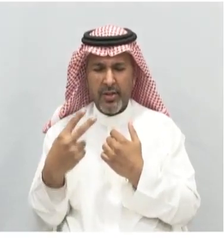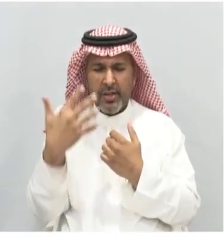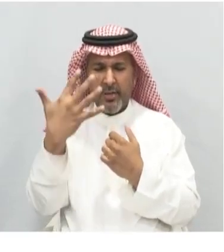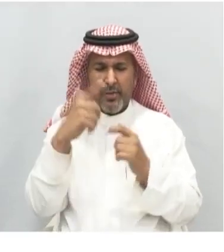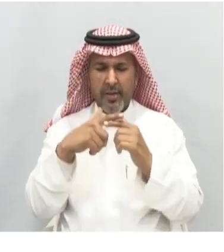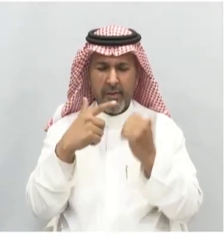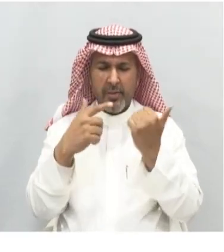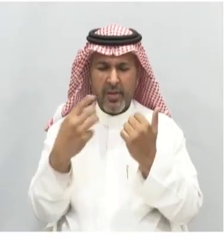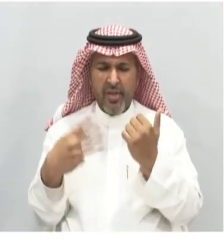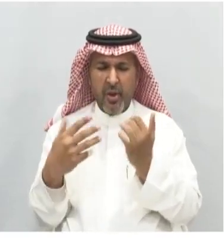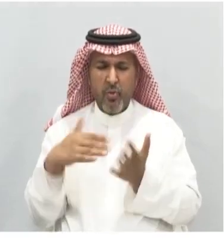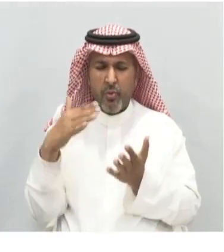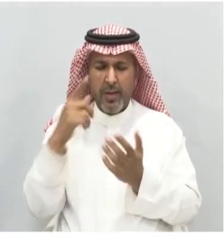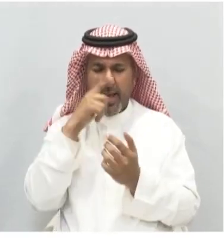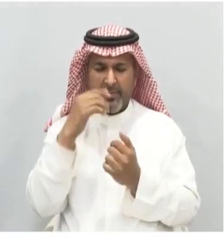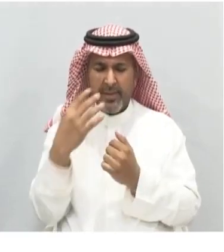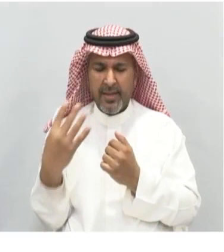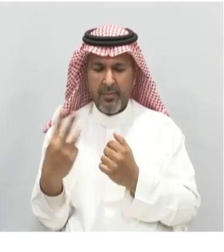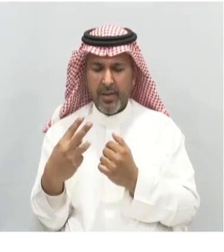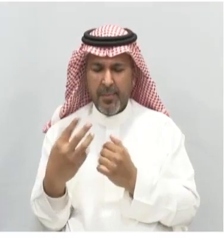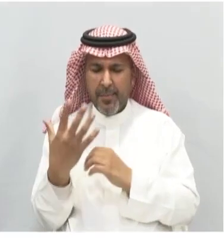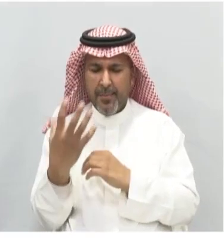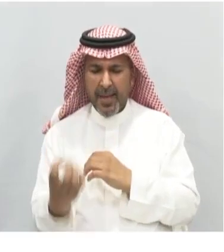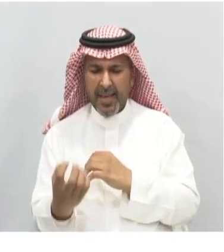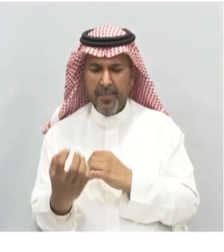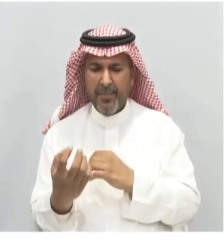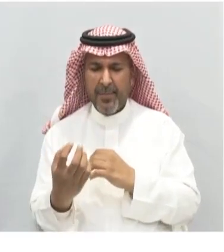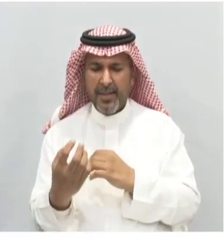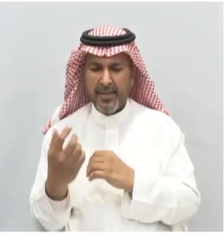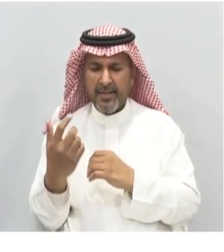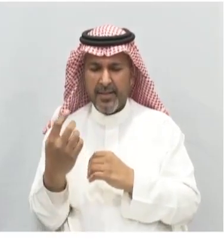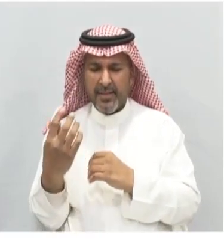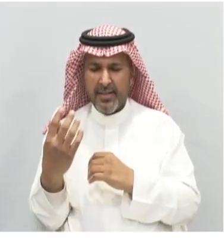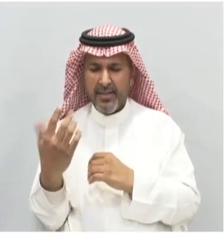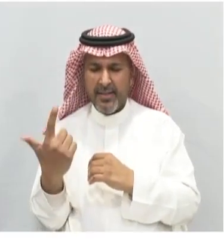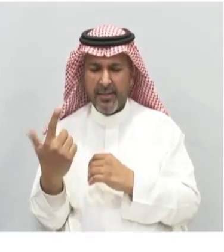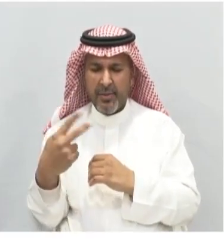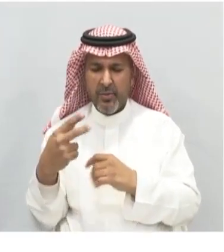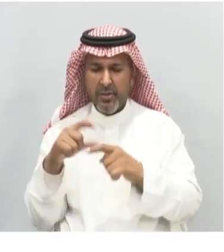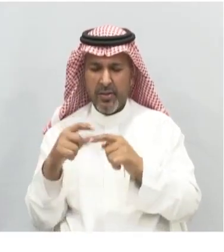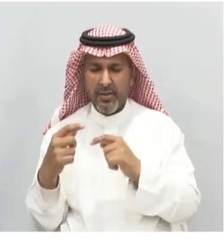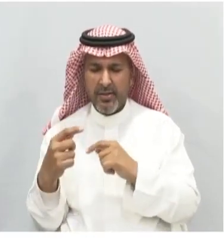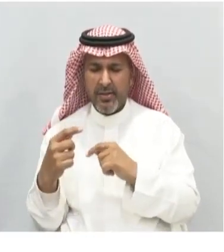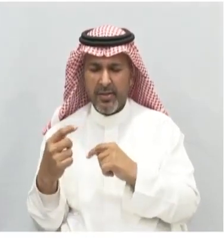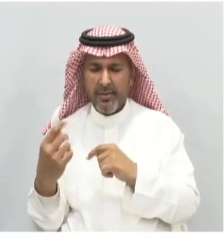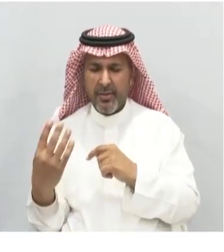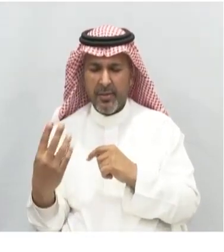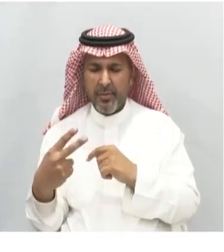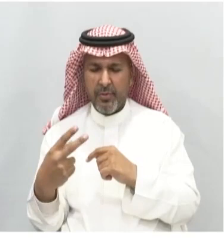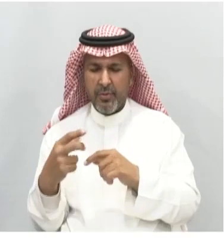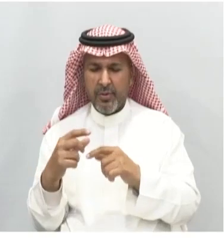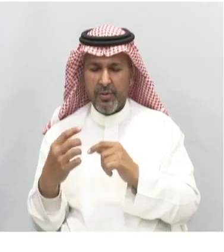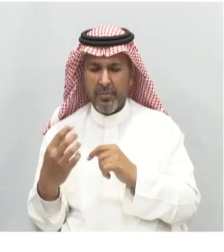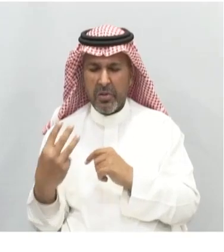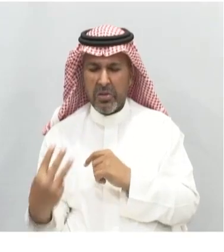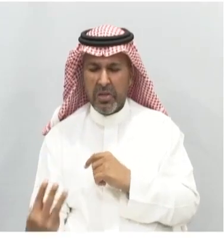6 24 نطرح ابنائي وبناتي يتبقى ثلاثه والثلاثه اقل من السته وبهذا هذا يكون الاجابه على هذا